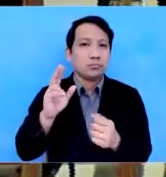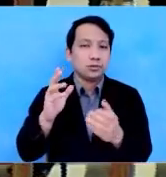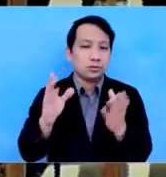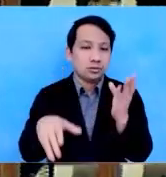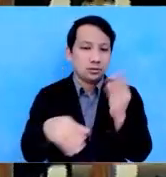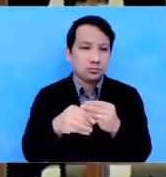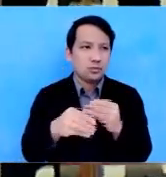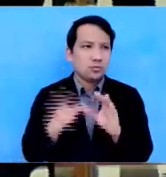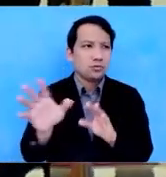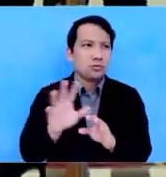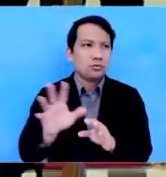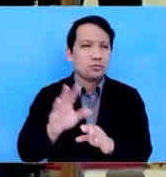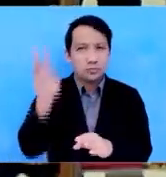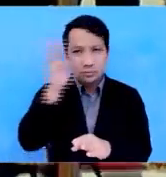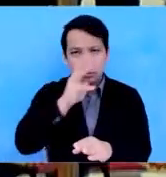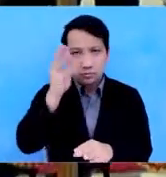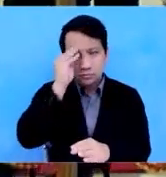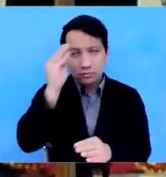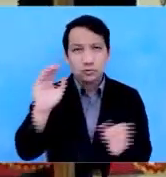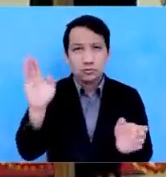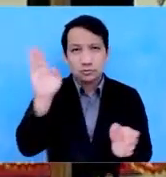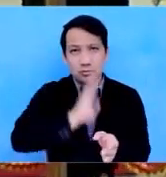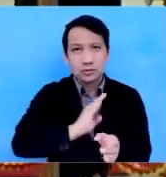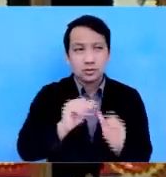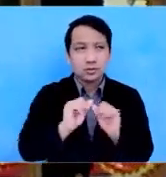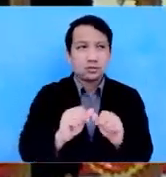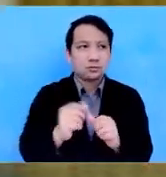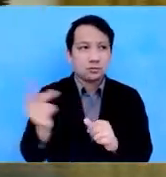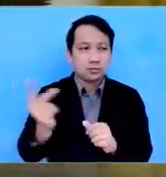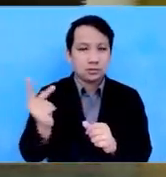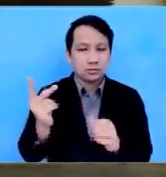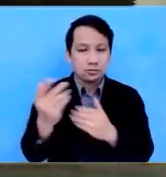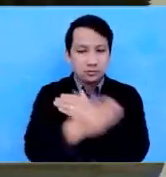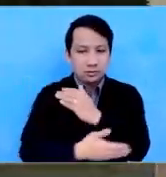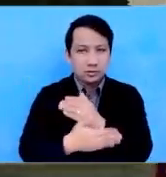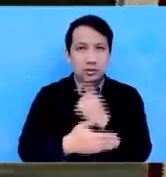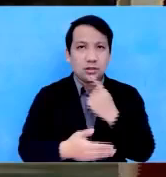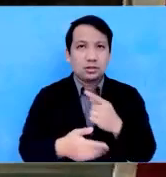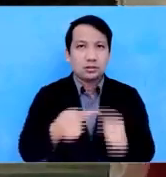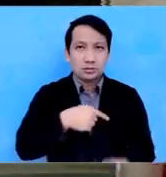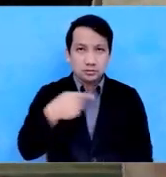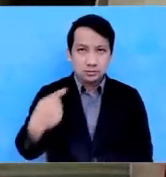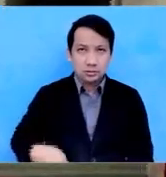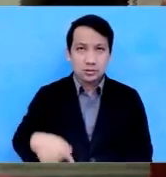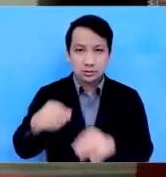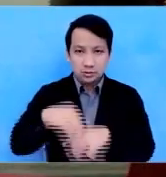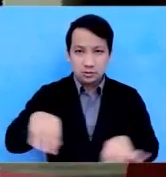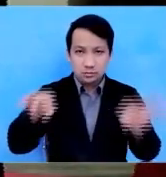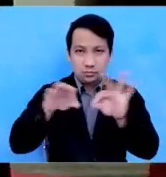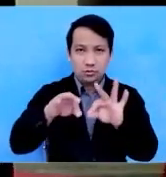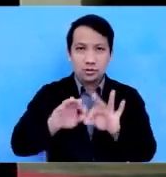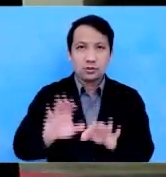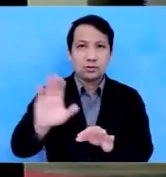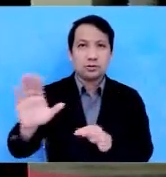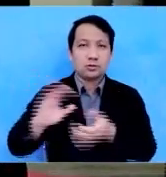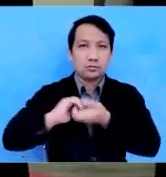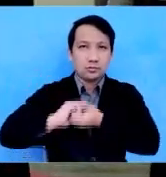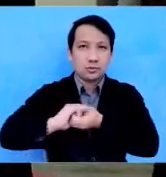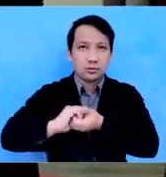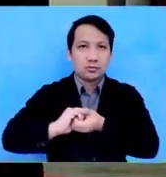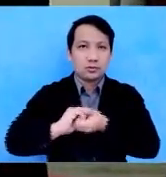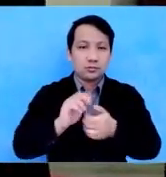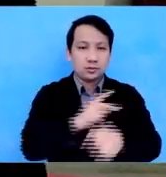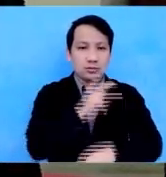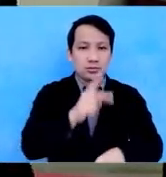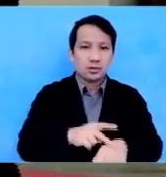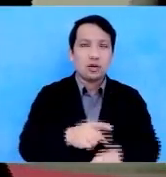raw dapat hayaang masira ang relasyon ng dalawang bansa. Sabi naman ng China, mahalaga rin daw para sa kanila ang relasyon nito sa